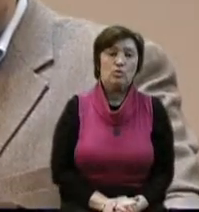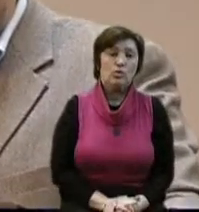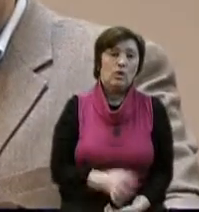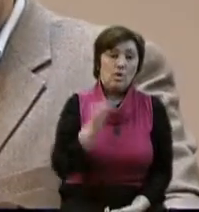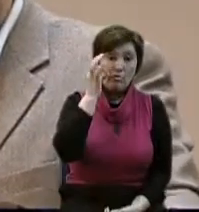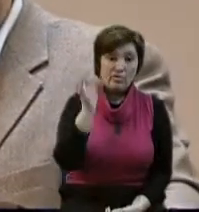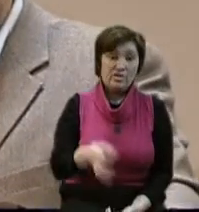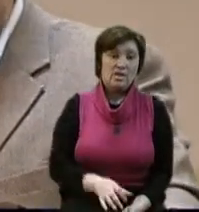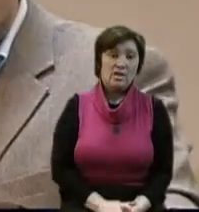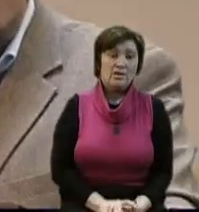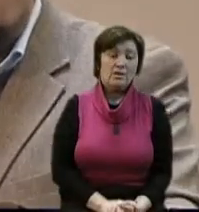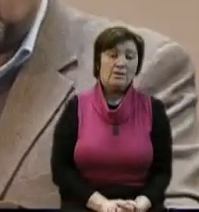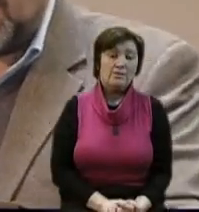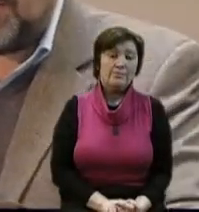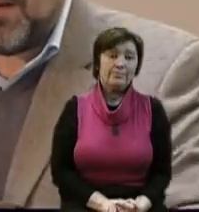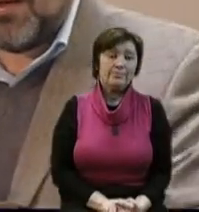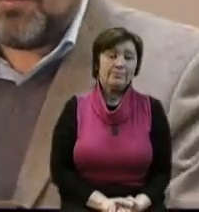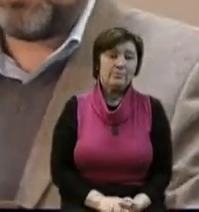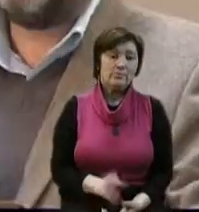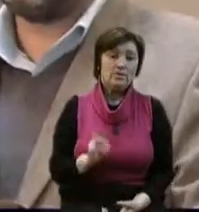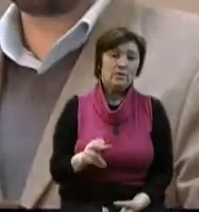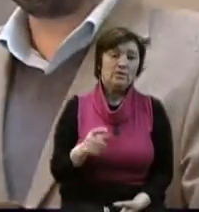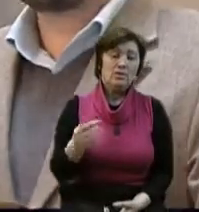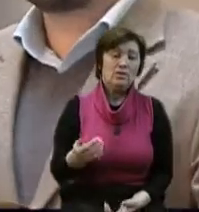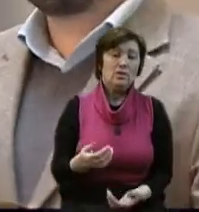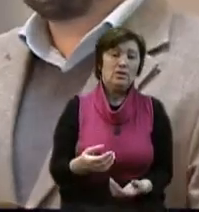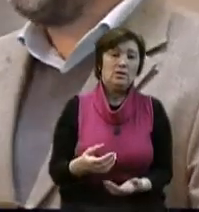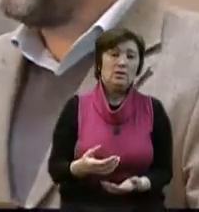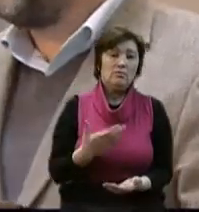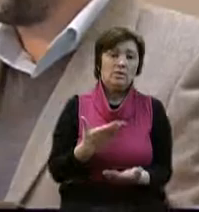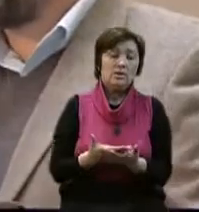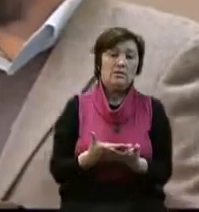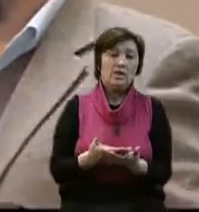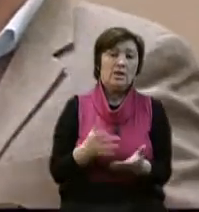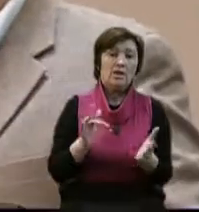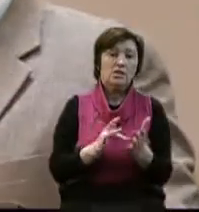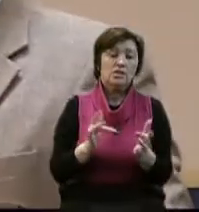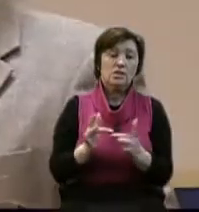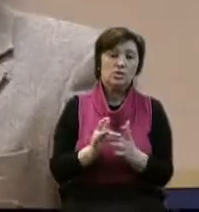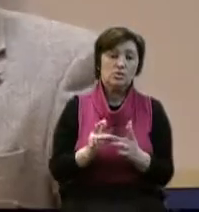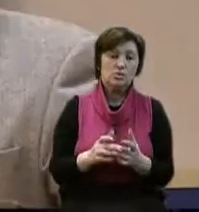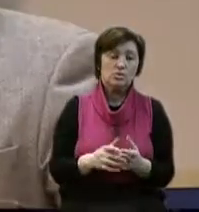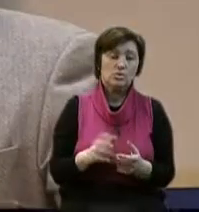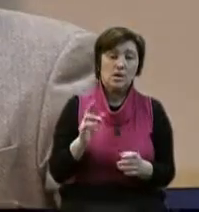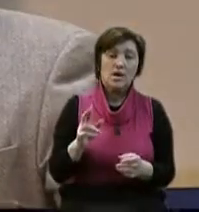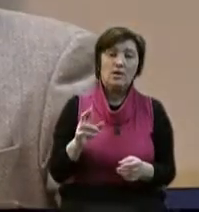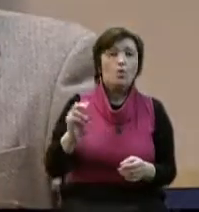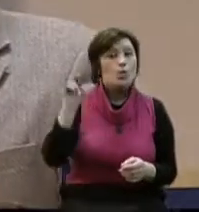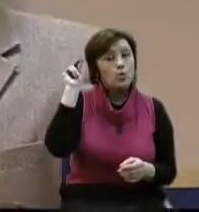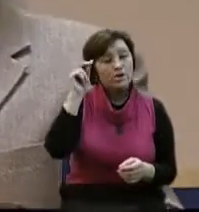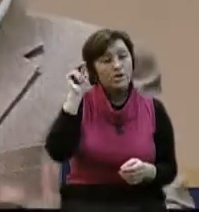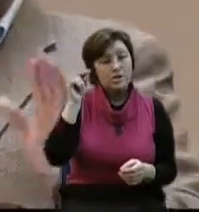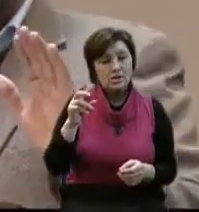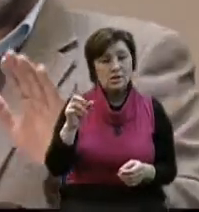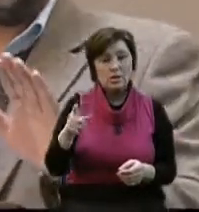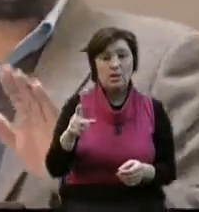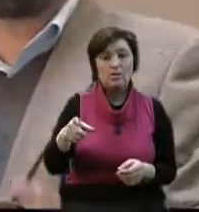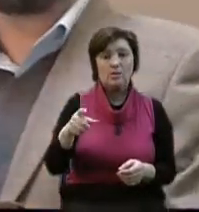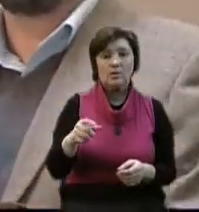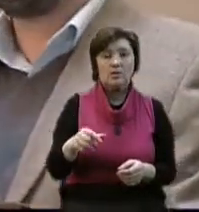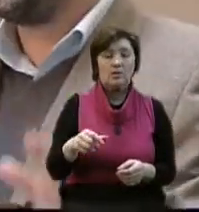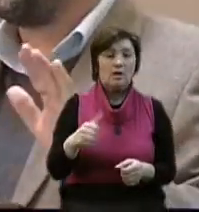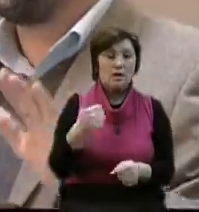обвинение, которые они предъявляли прежде всего Иисусу как раввину, как учителю, потому что он не